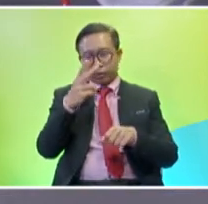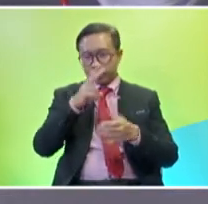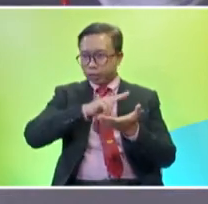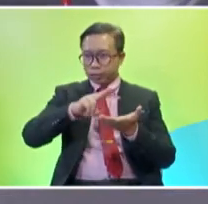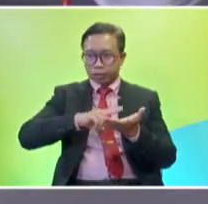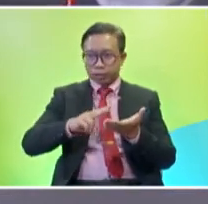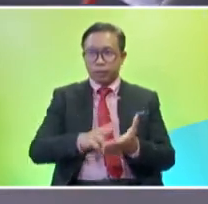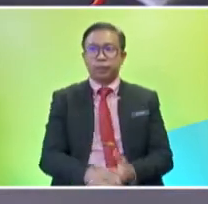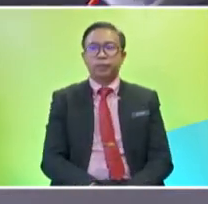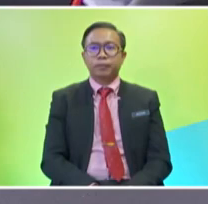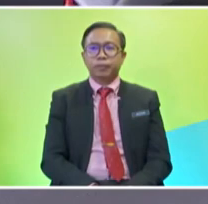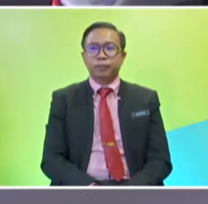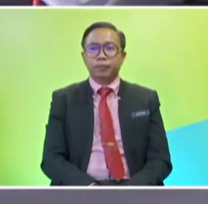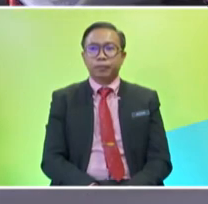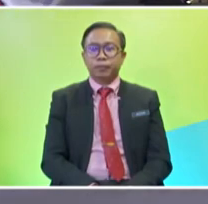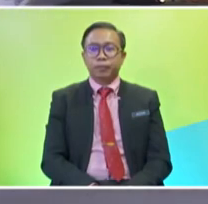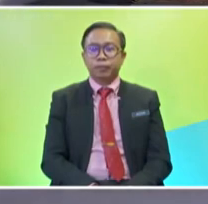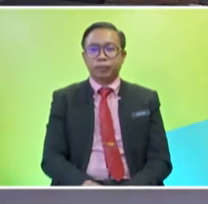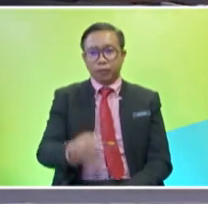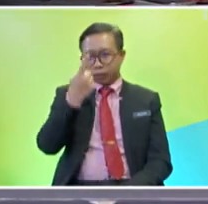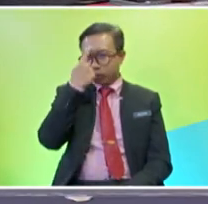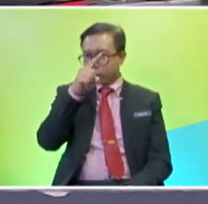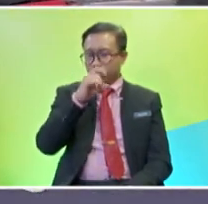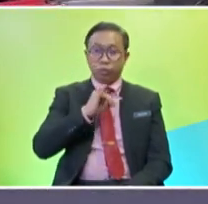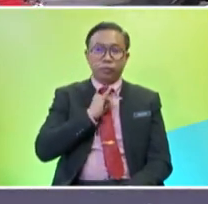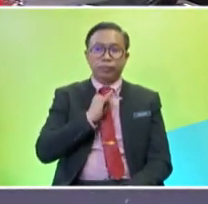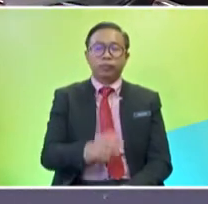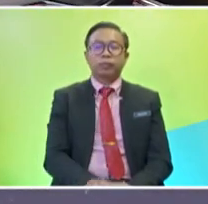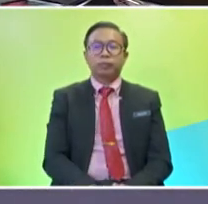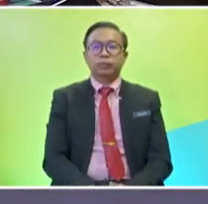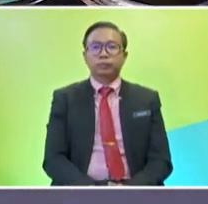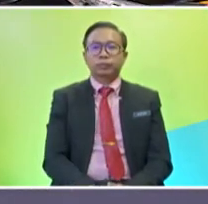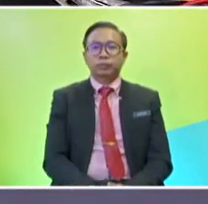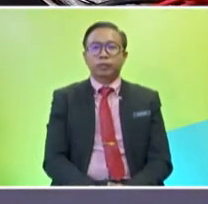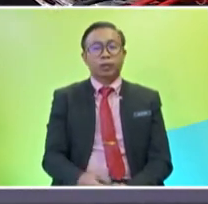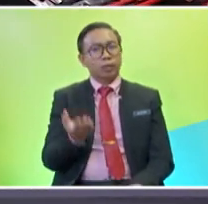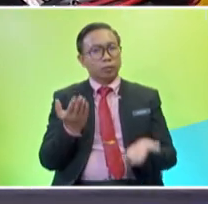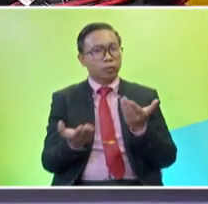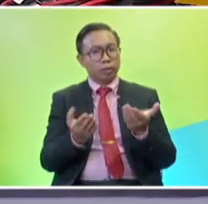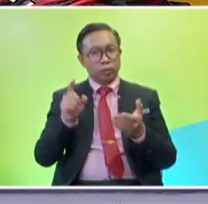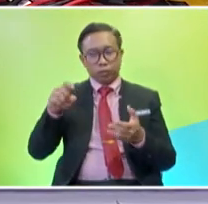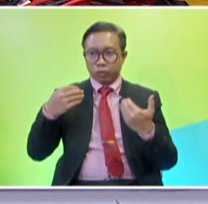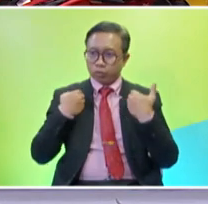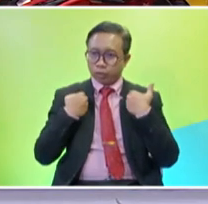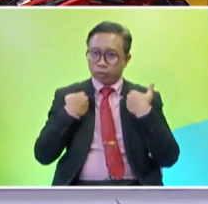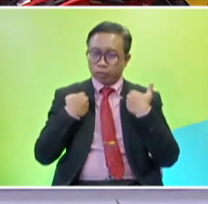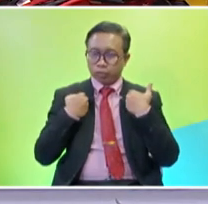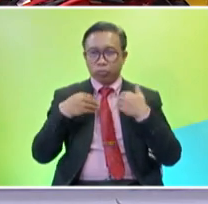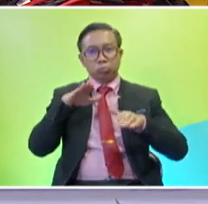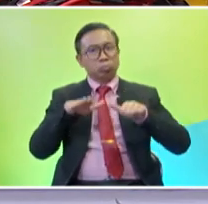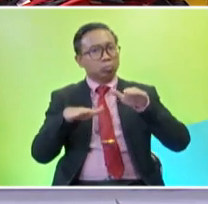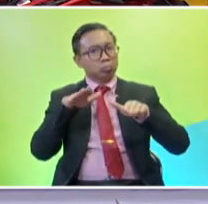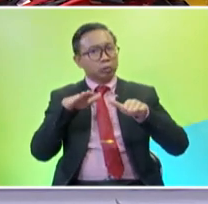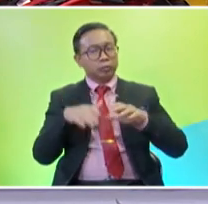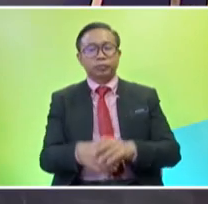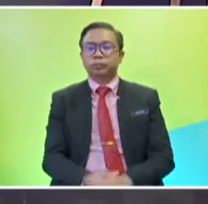naik untuk sayur sedikit kestabilan ada